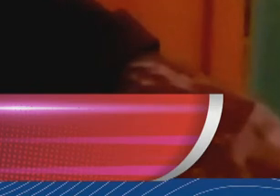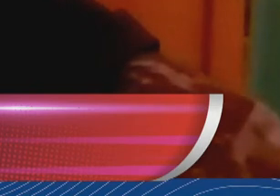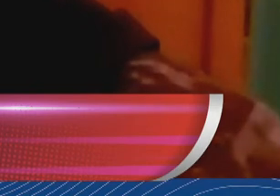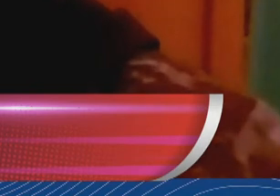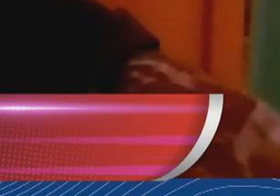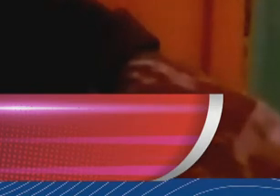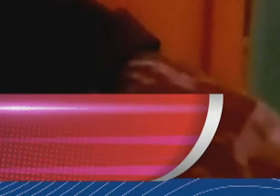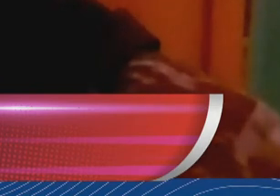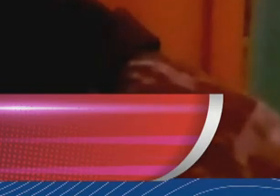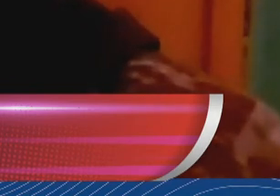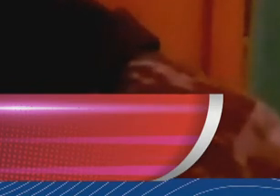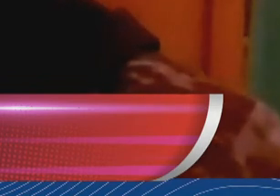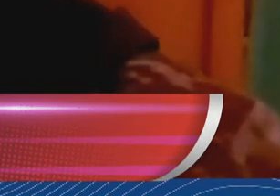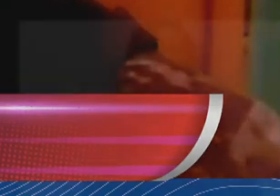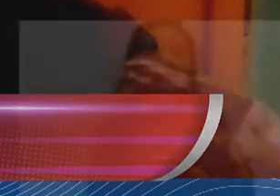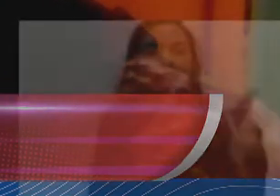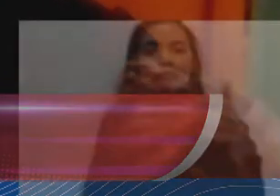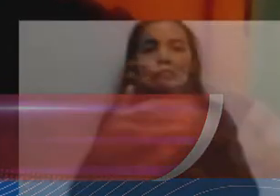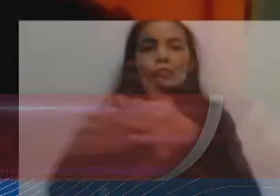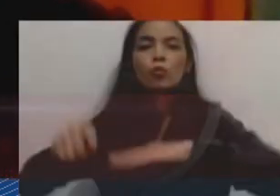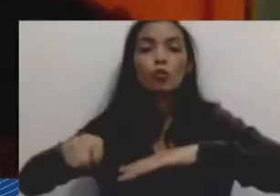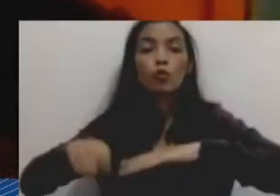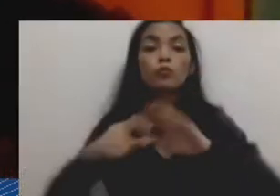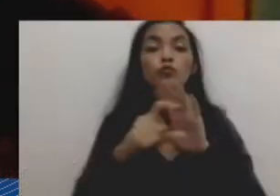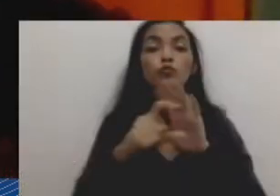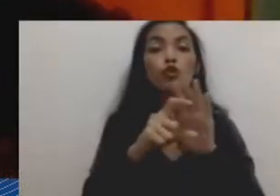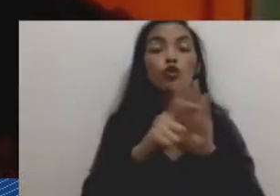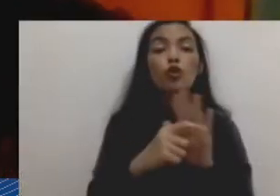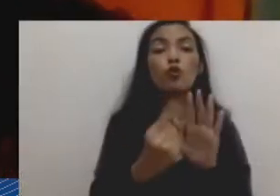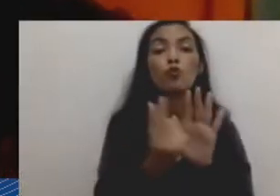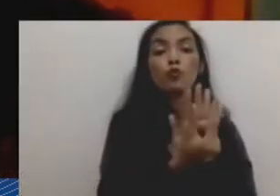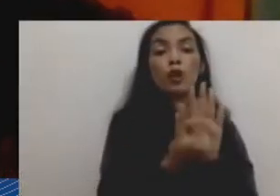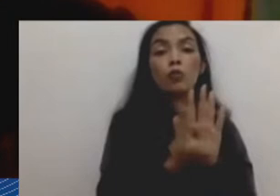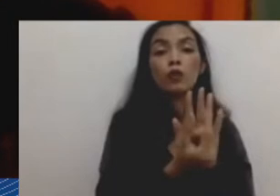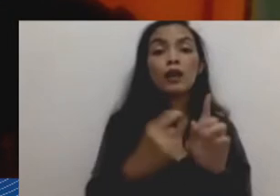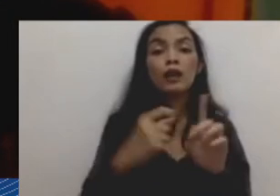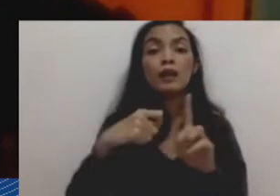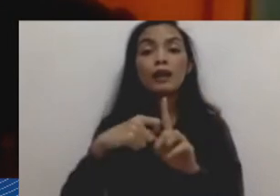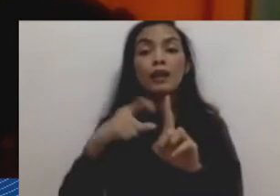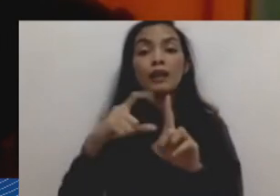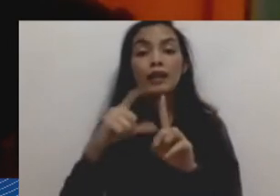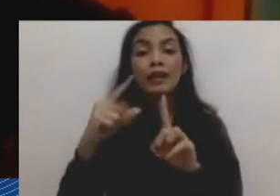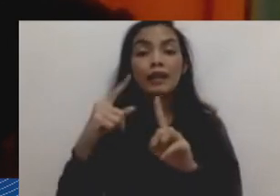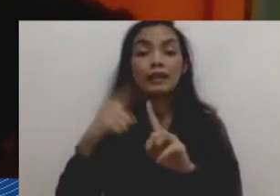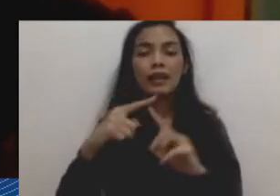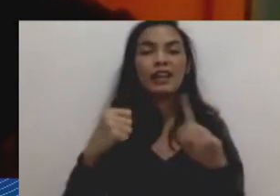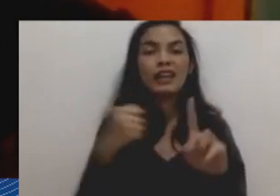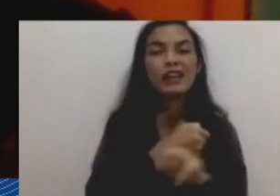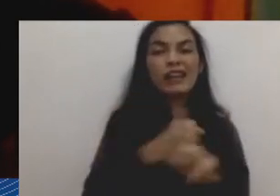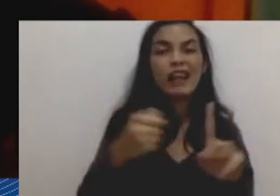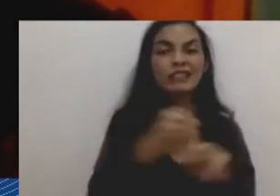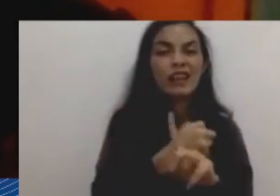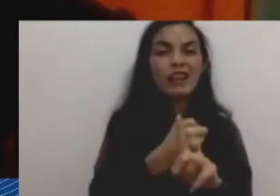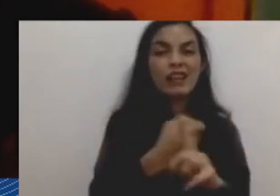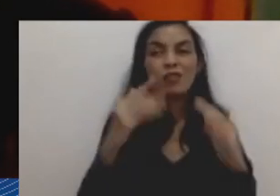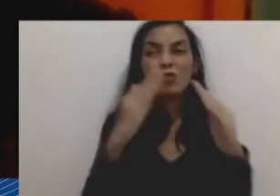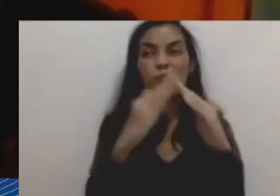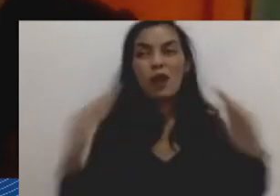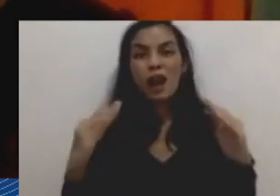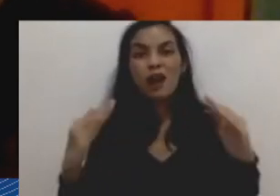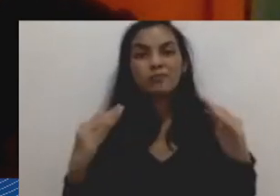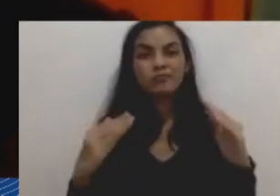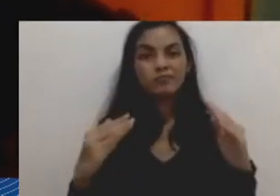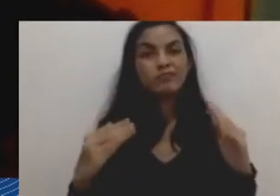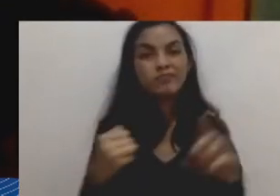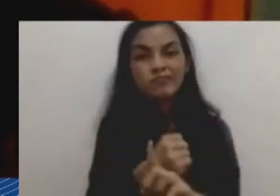hukum. Artinya misalnya undang-undang KDRT itu ada, tapi orang tidak mengakses undang-undang